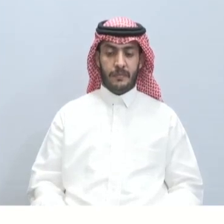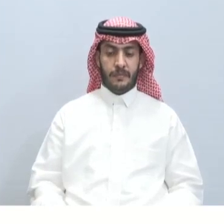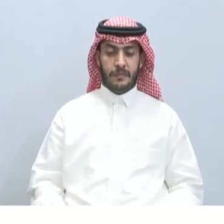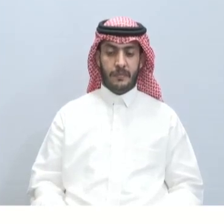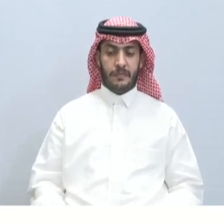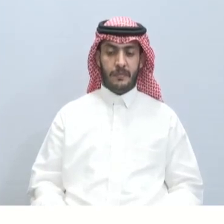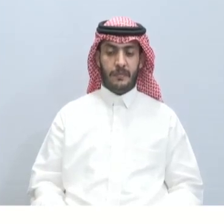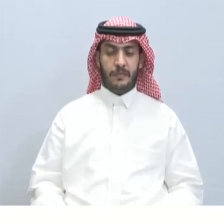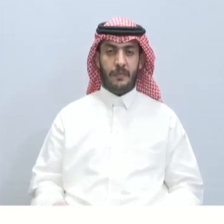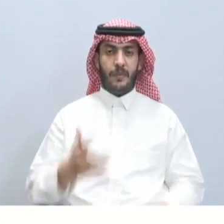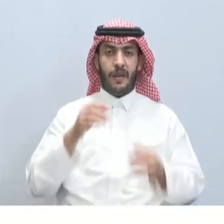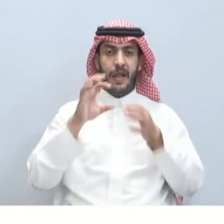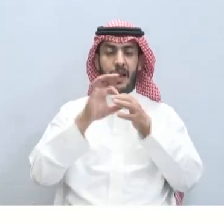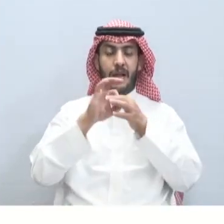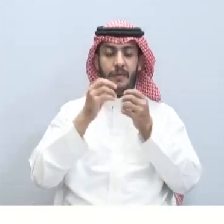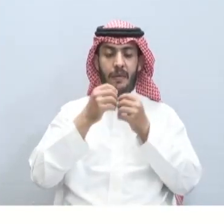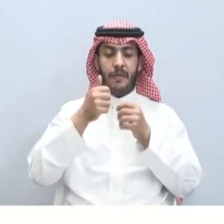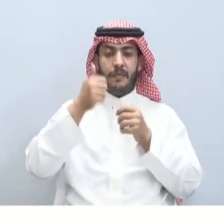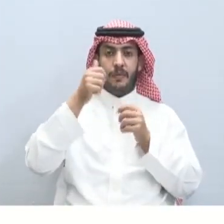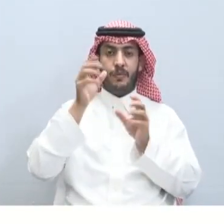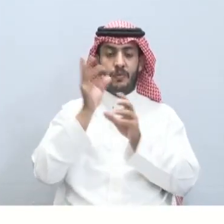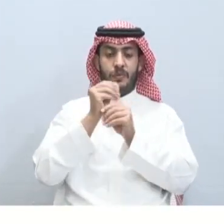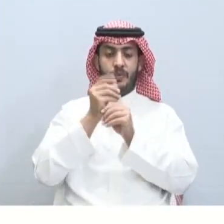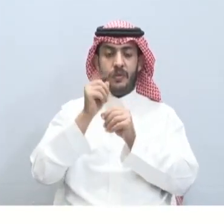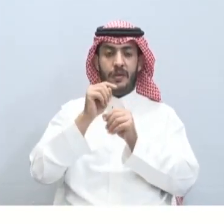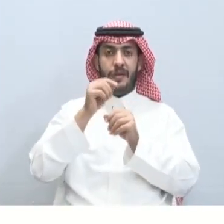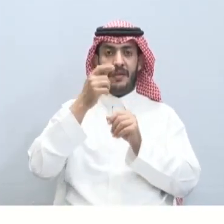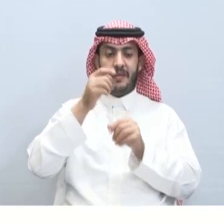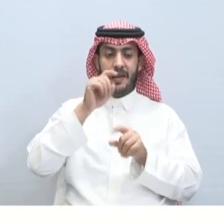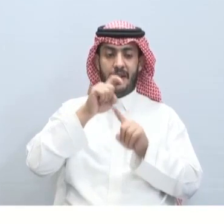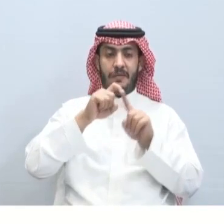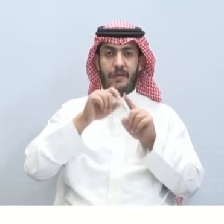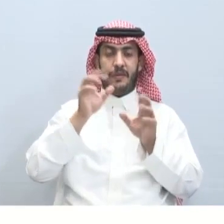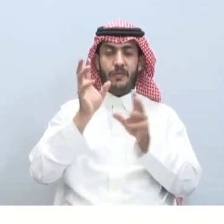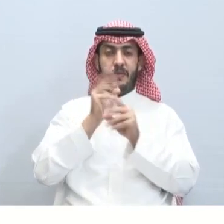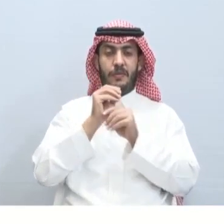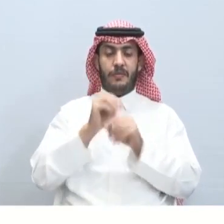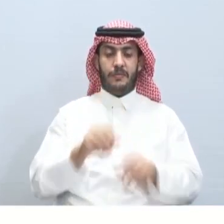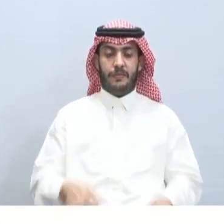الى العلاقه ما العلاقه بين امكانات السوق والحصه